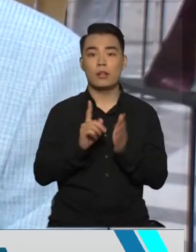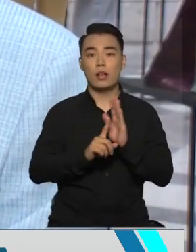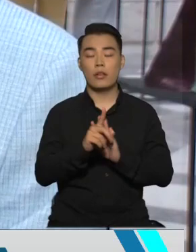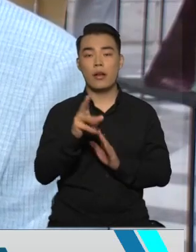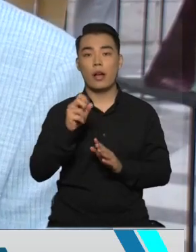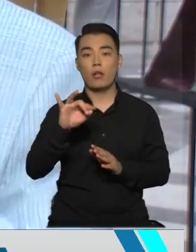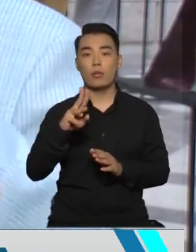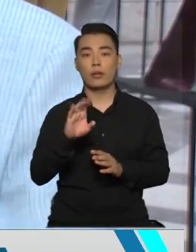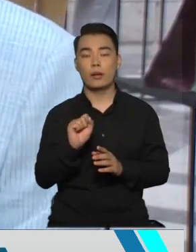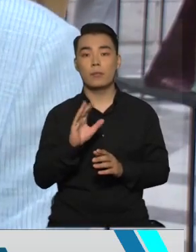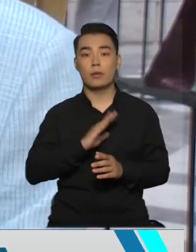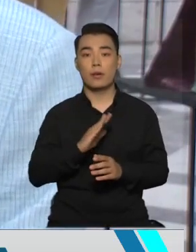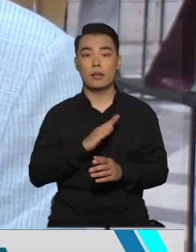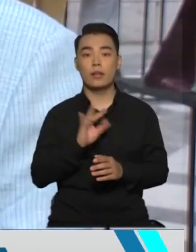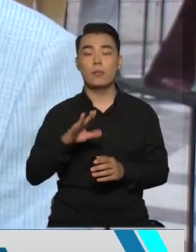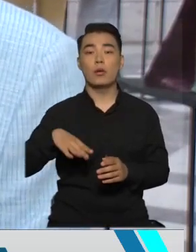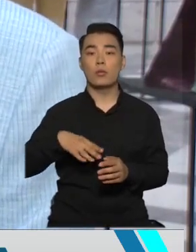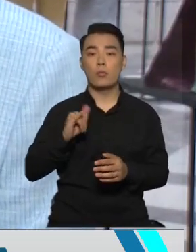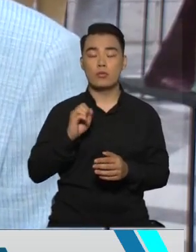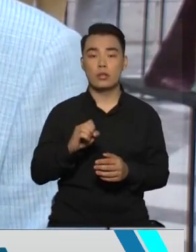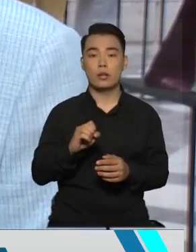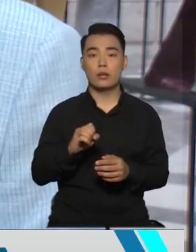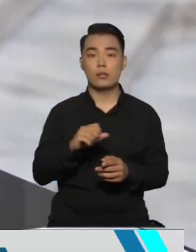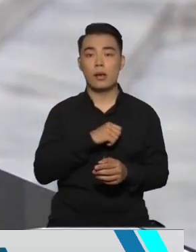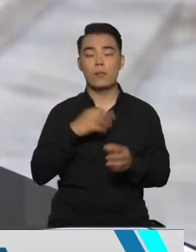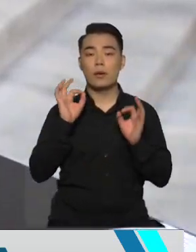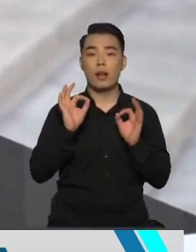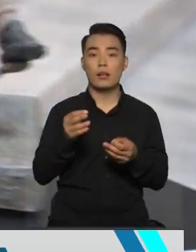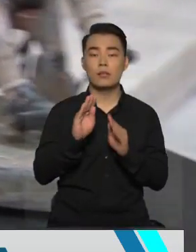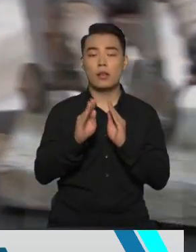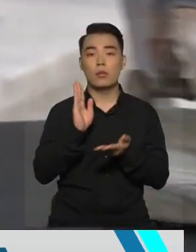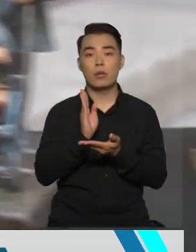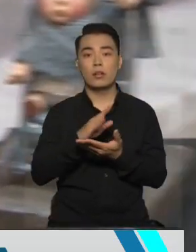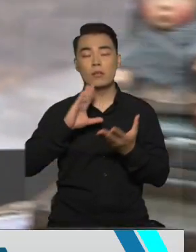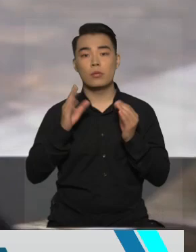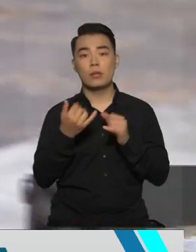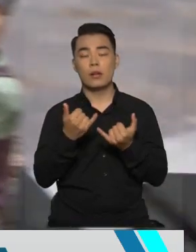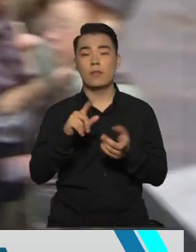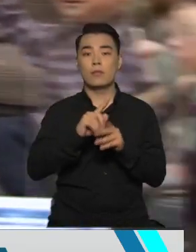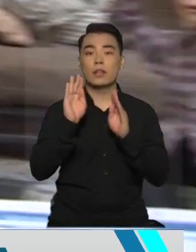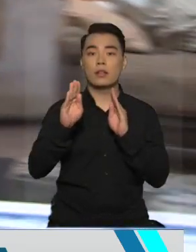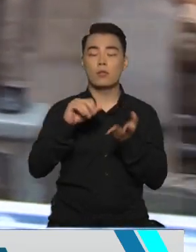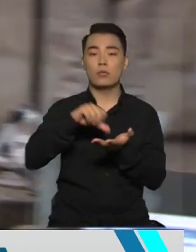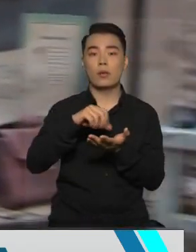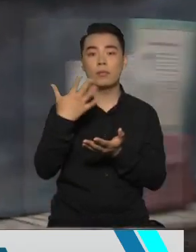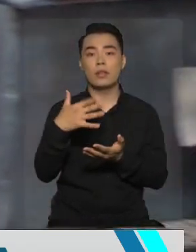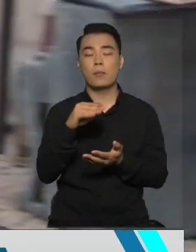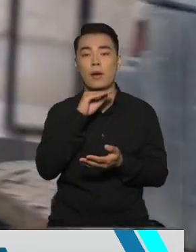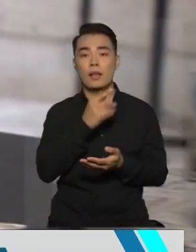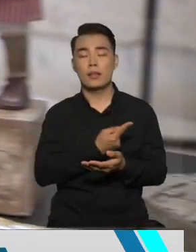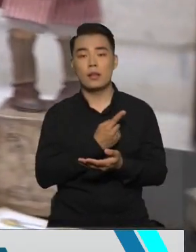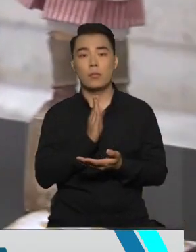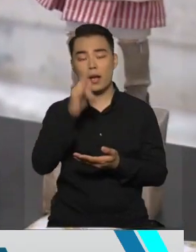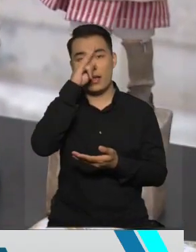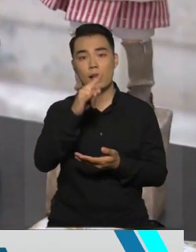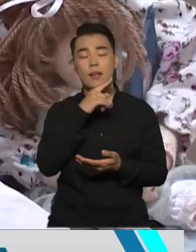колодку пластиковую, потом на нее, как правильно делается обувь. Всего в выставке участвуют более 50 мастеров из Казахстана,